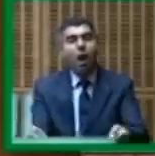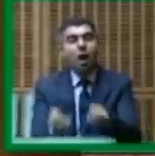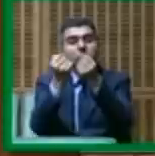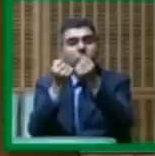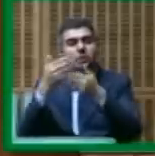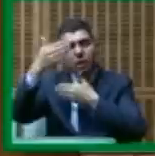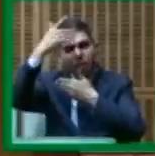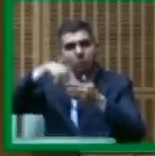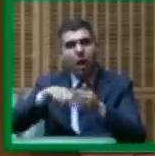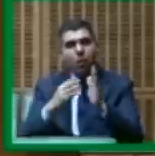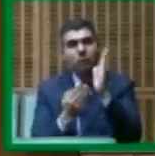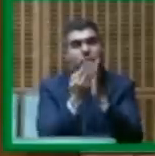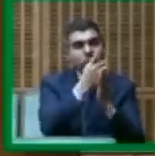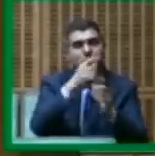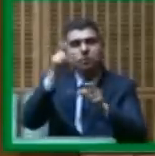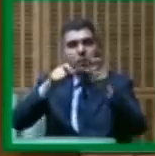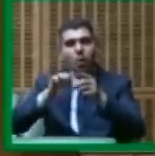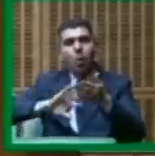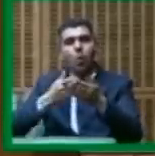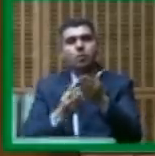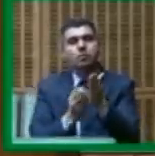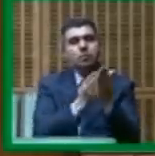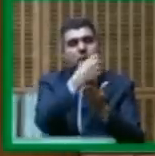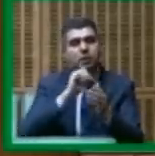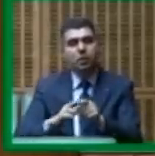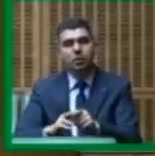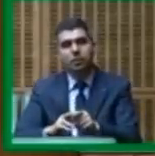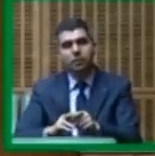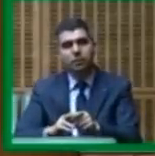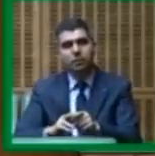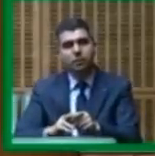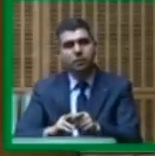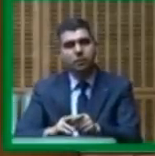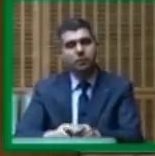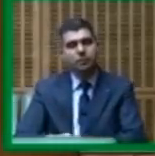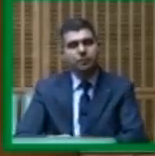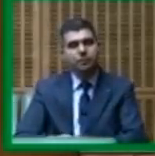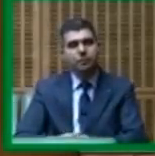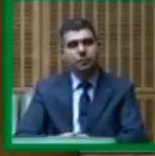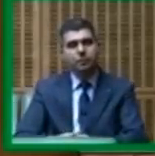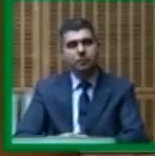المصلحة الحقيقية ديال المجتمع في المستقبل، ماشي باش نرضيو بعض الأطراف.